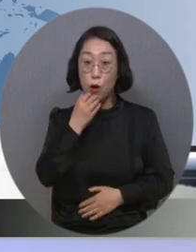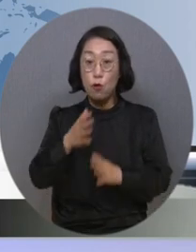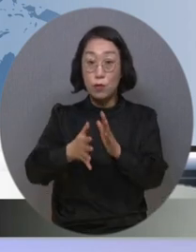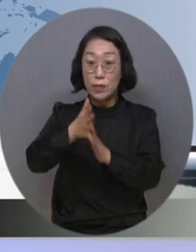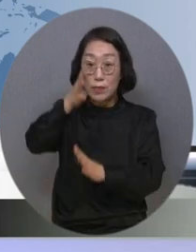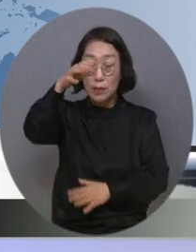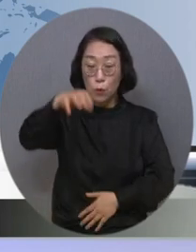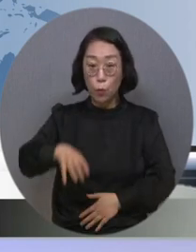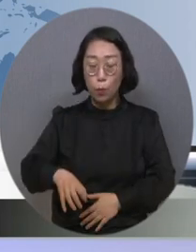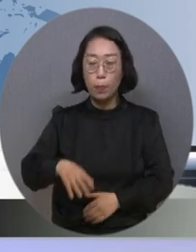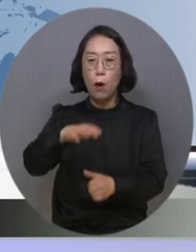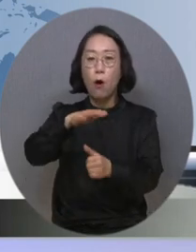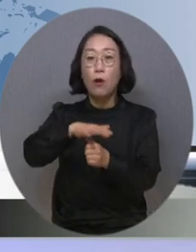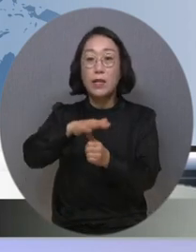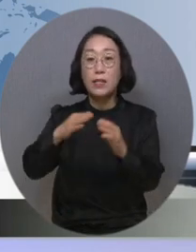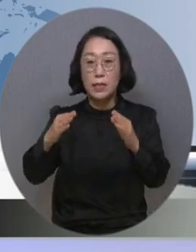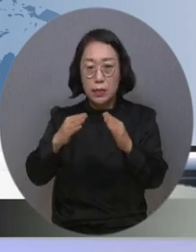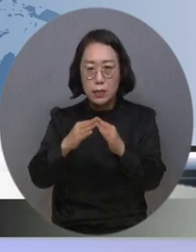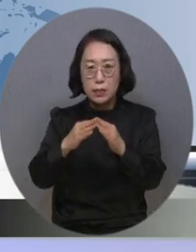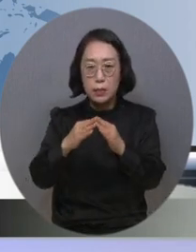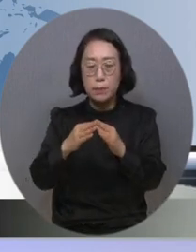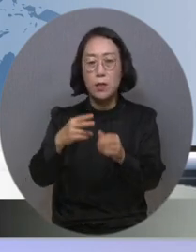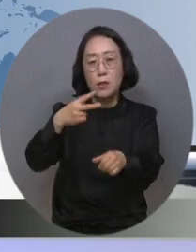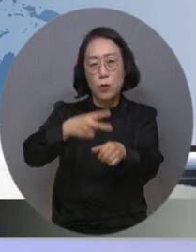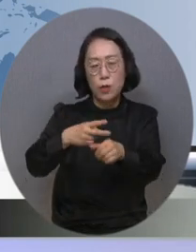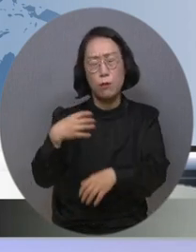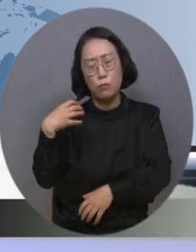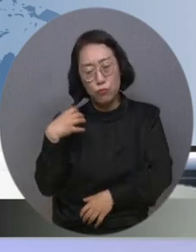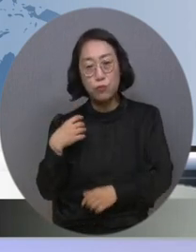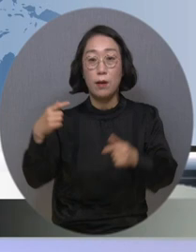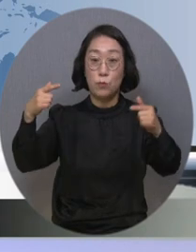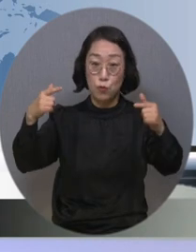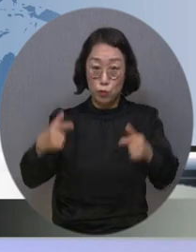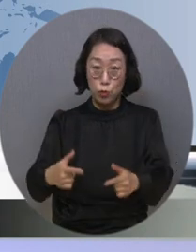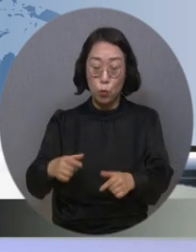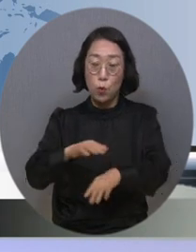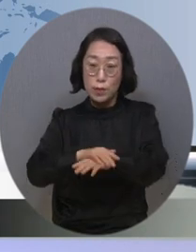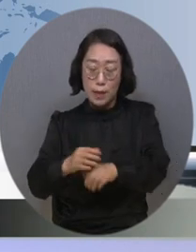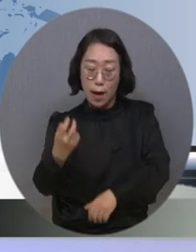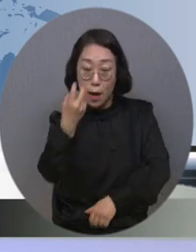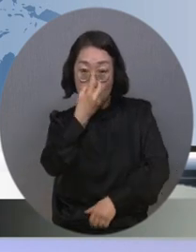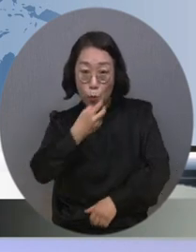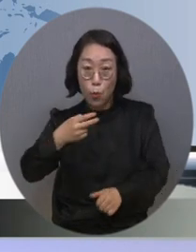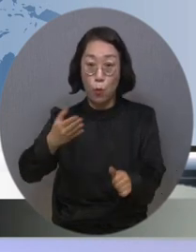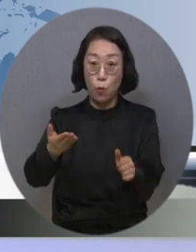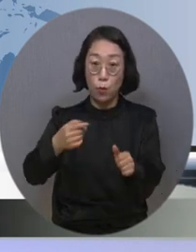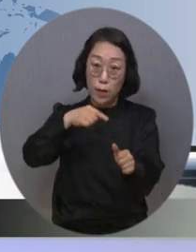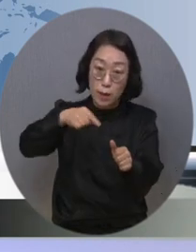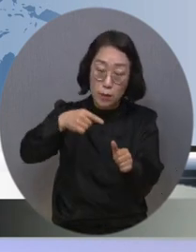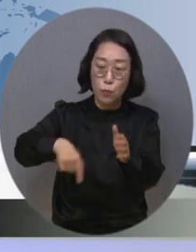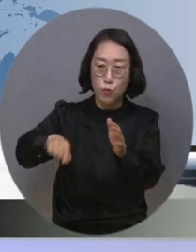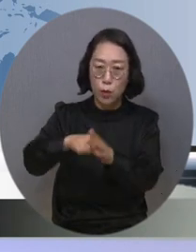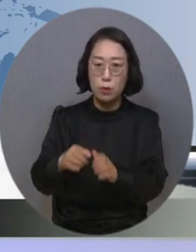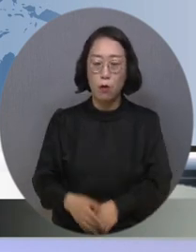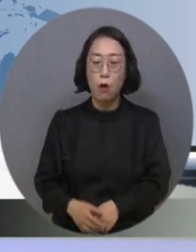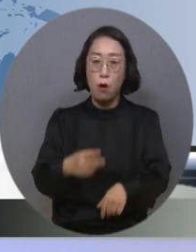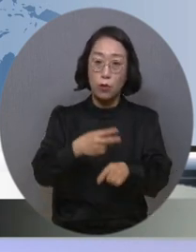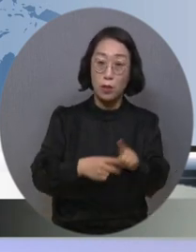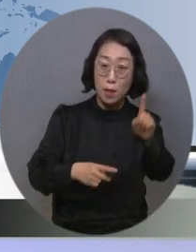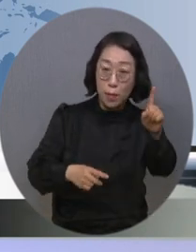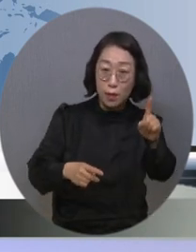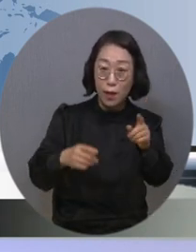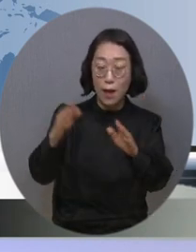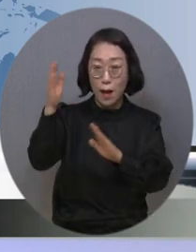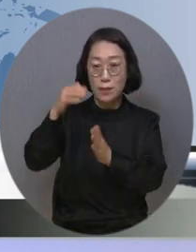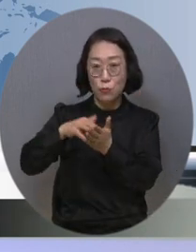서울시가 어린이집 보육교사의 업무 부담은 줄이고 보육의 품질을 높이기 위한 교사대 아동비율 축소사업을